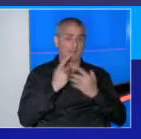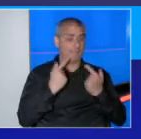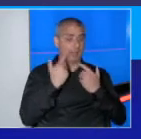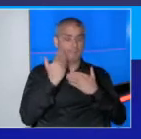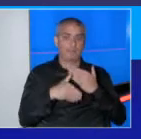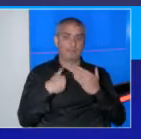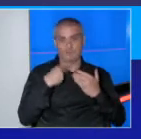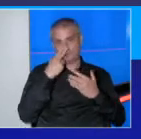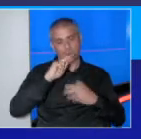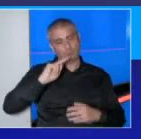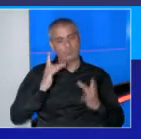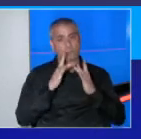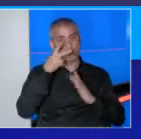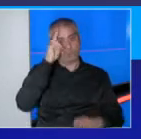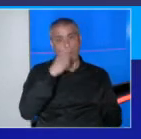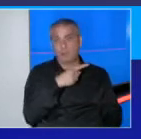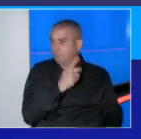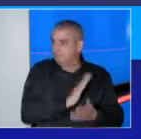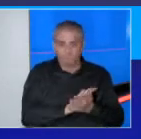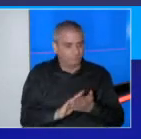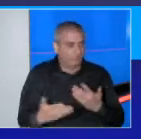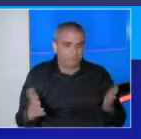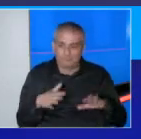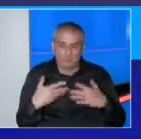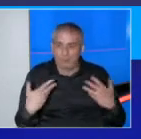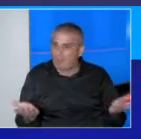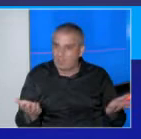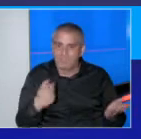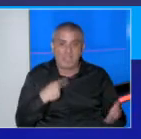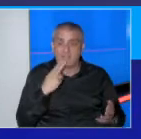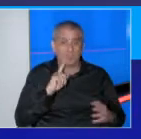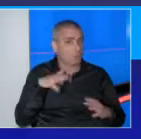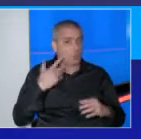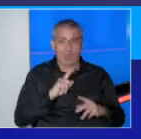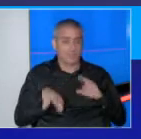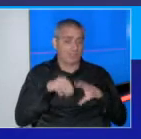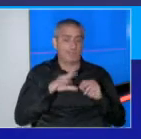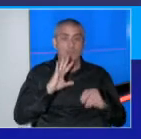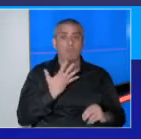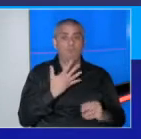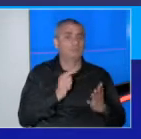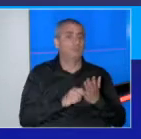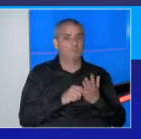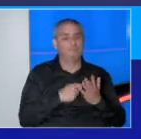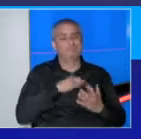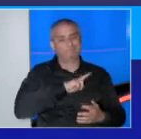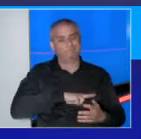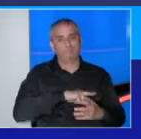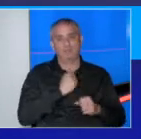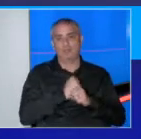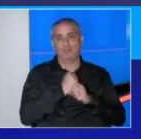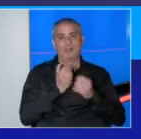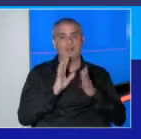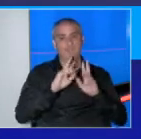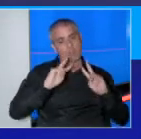נגמרה, ניסינו שוב מול הליכוד, ופשוט מאוד אין ממשלה, ואנחנו הבטחנו שלא יהיו בחירות חמישיות, ולכן נאלצנו במרכאות לפתוח את